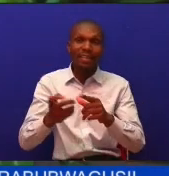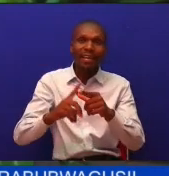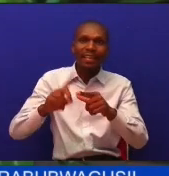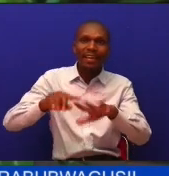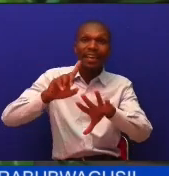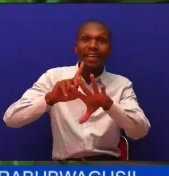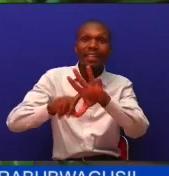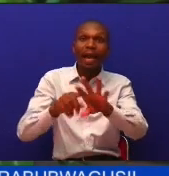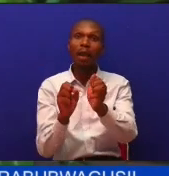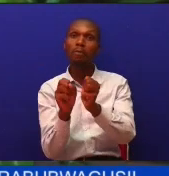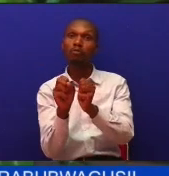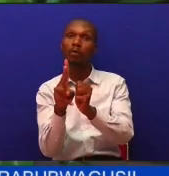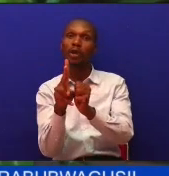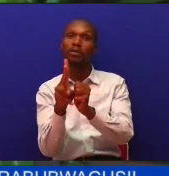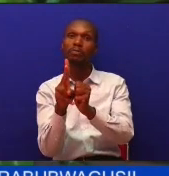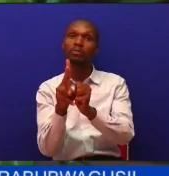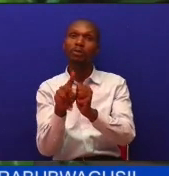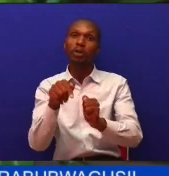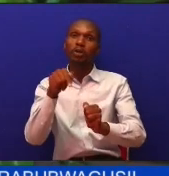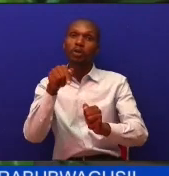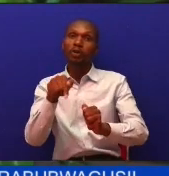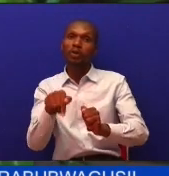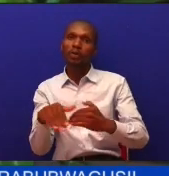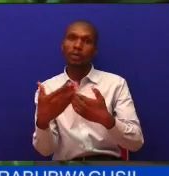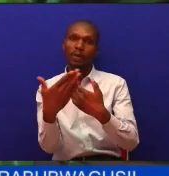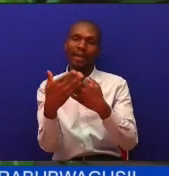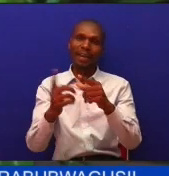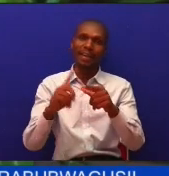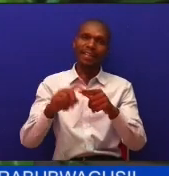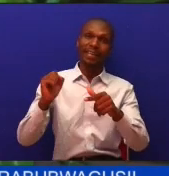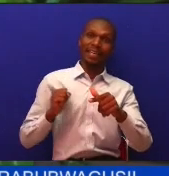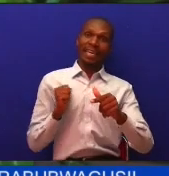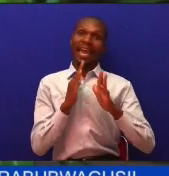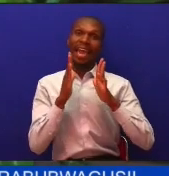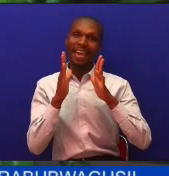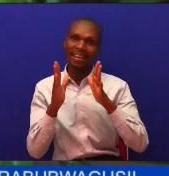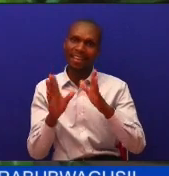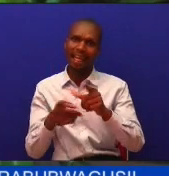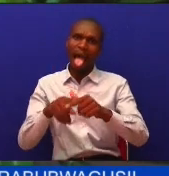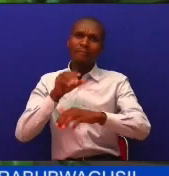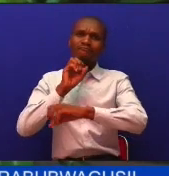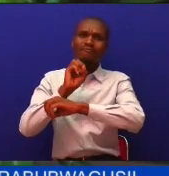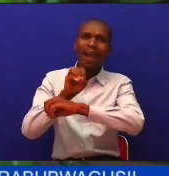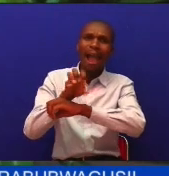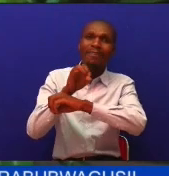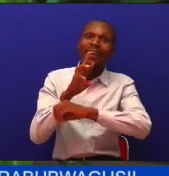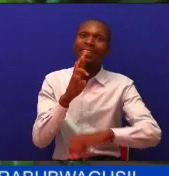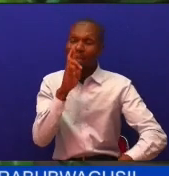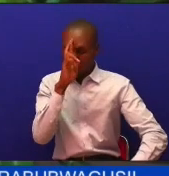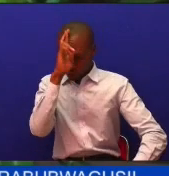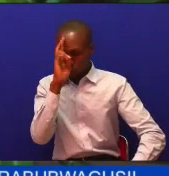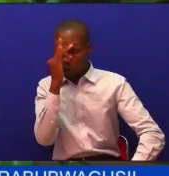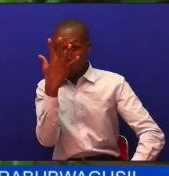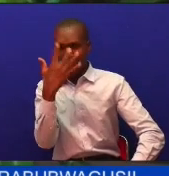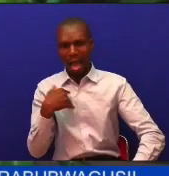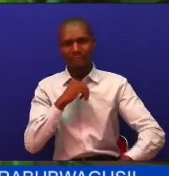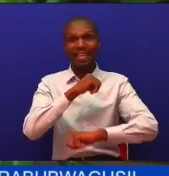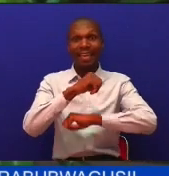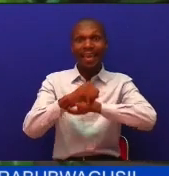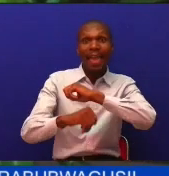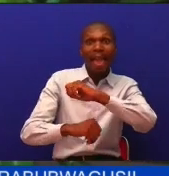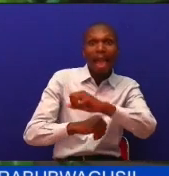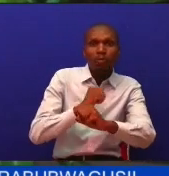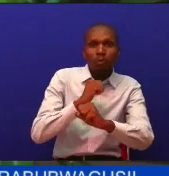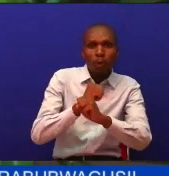isano nemo chubo tuko buarero aba senate abo niko banyatiko bakorera kisababu cyoko beka igitambo kirekyo